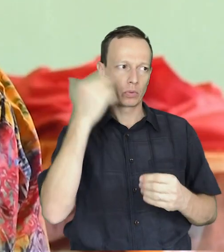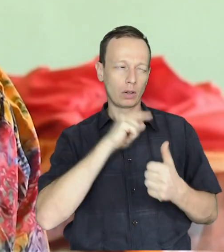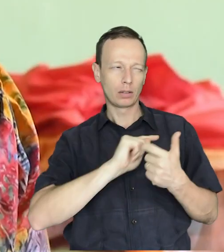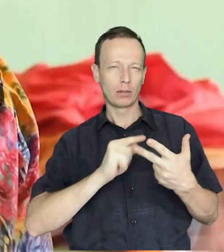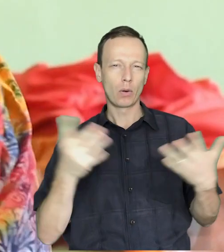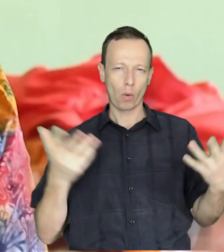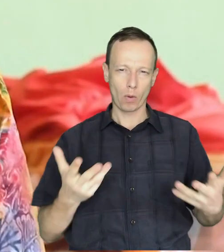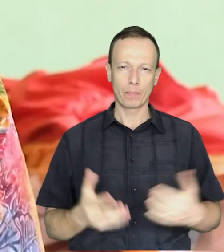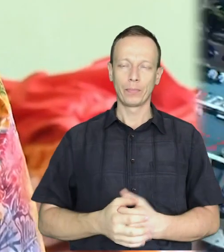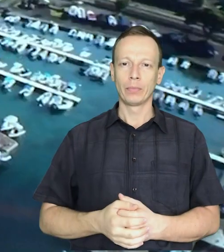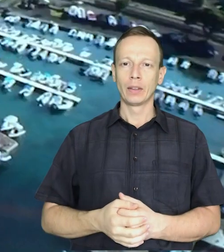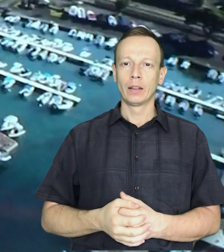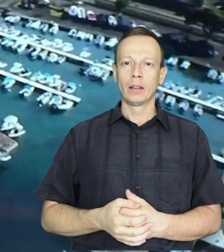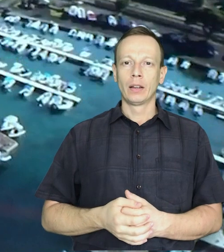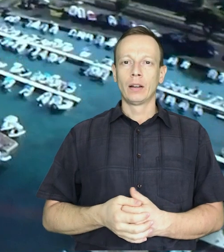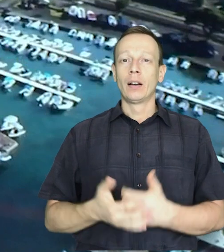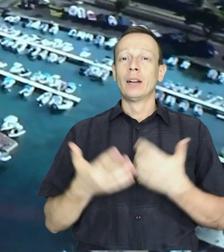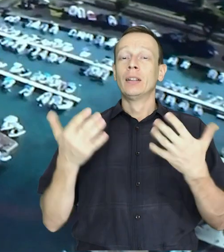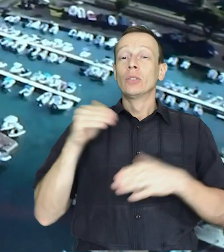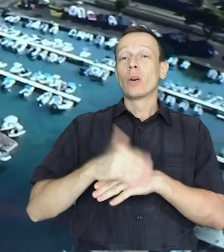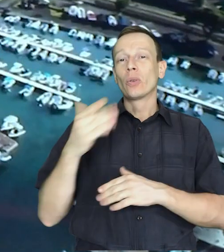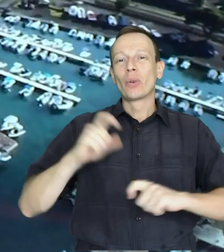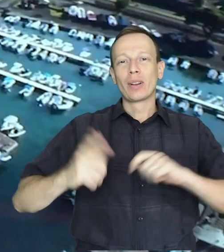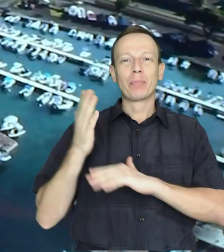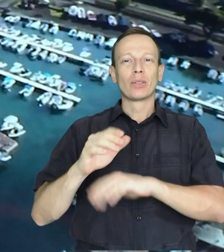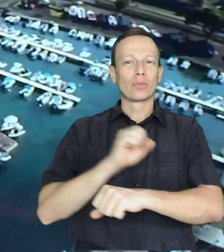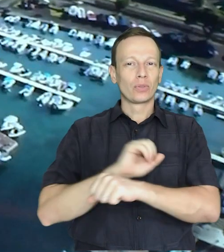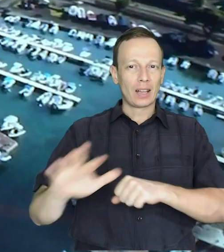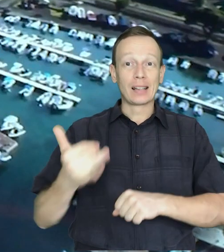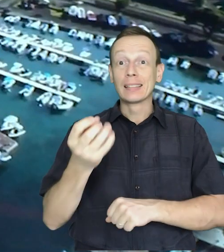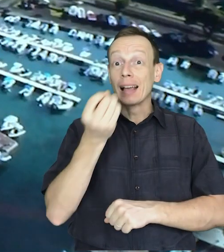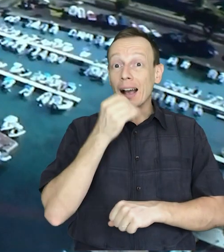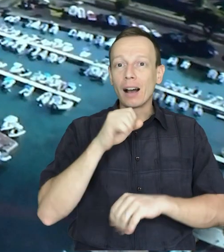leurs doléances. Chiquita Teiva Darouzès pour votre journal de ce